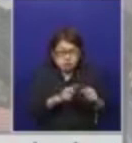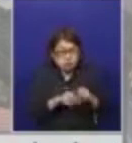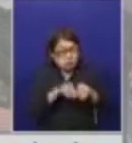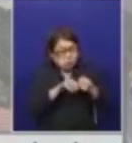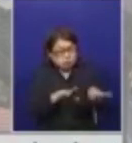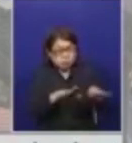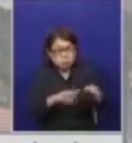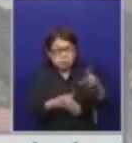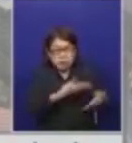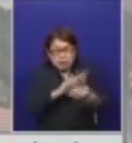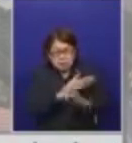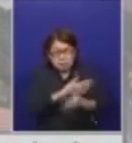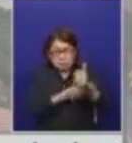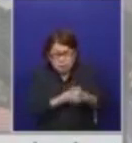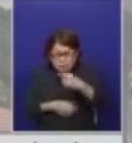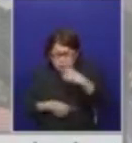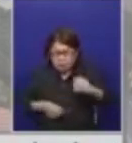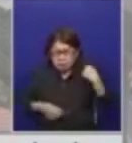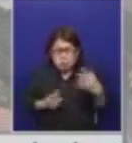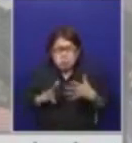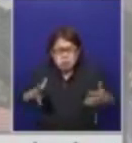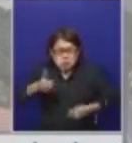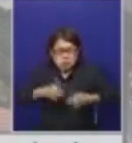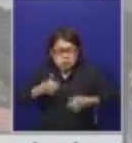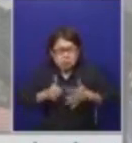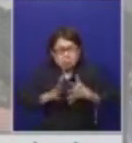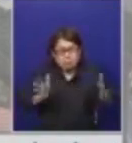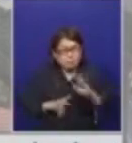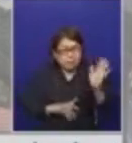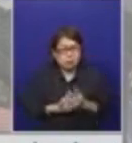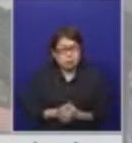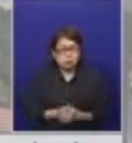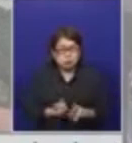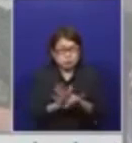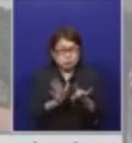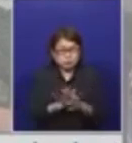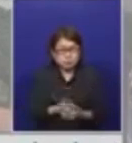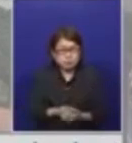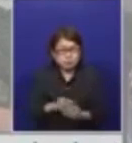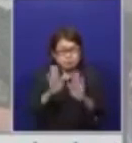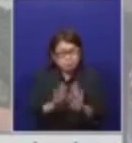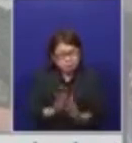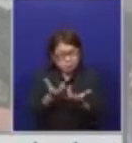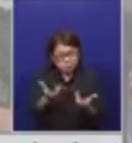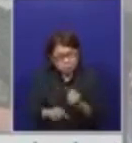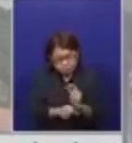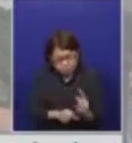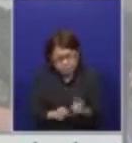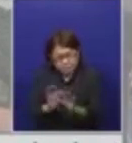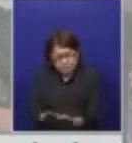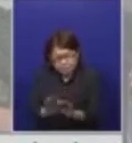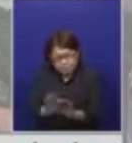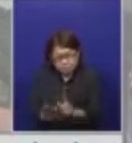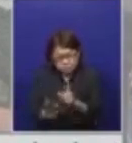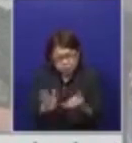ไทยมากเกินไปนะครับด้านสุดท้ายก็จะเป็นเรื่องของนวัตกรรมการผลิตจัดเก็บและแปรรูปผลิตภัณ